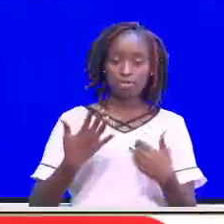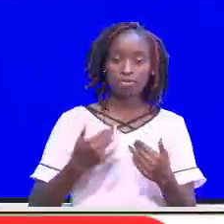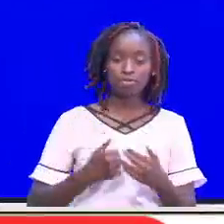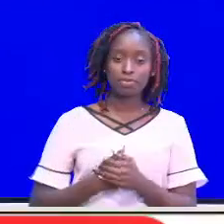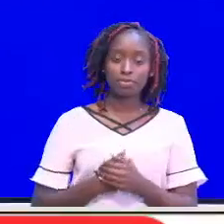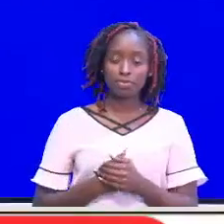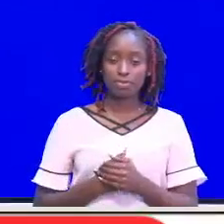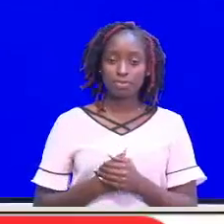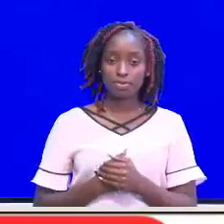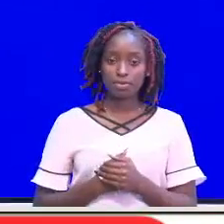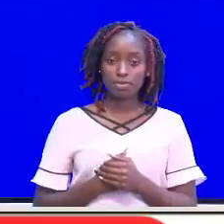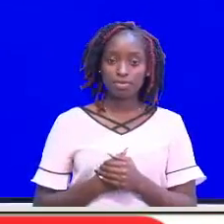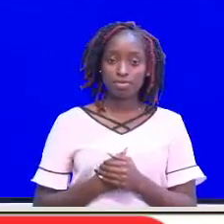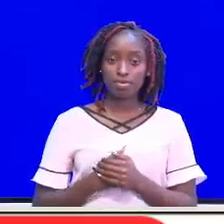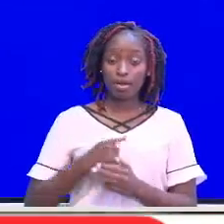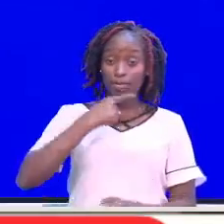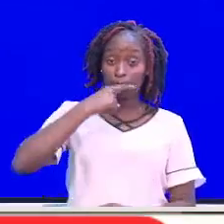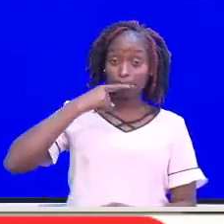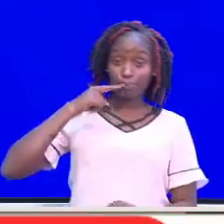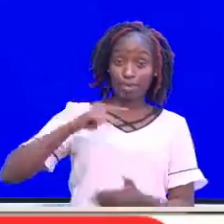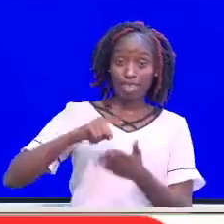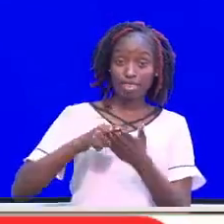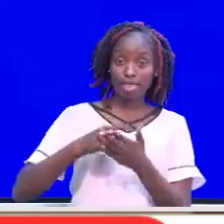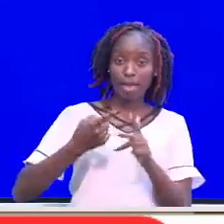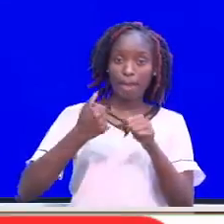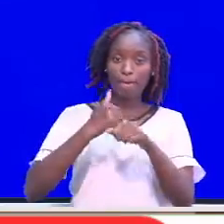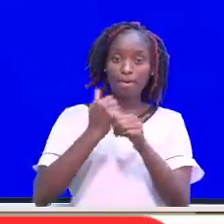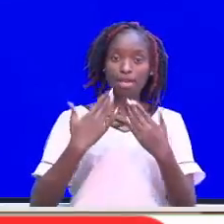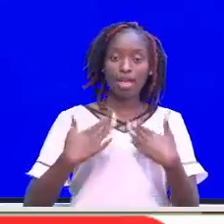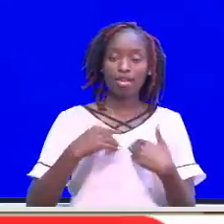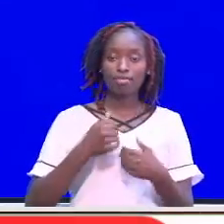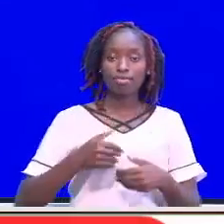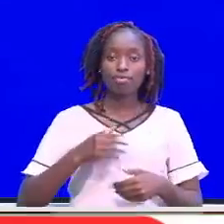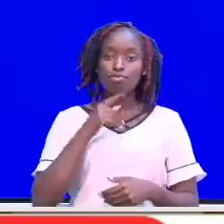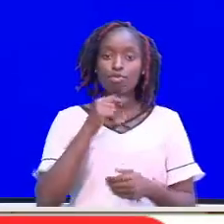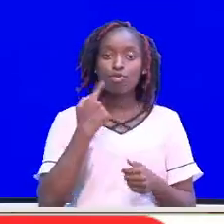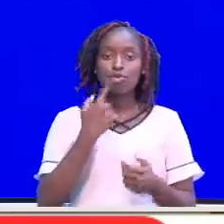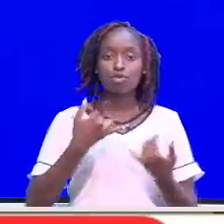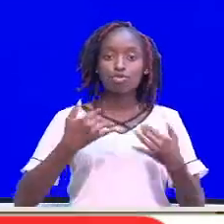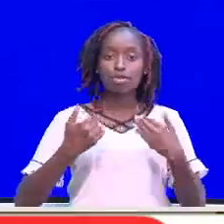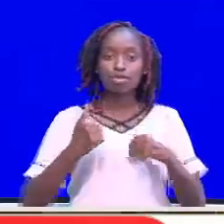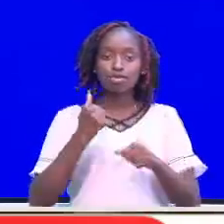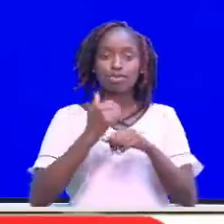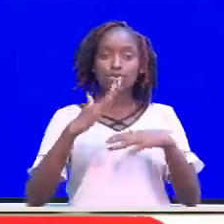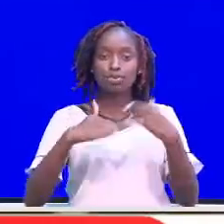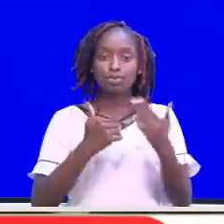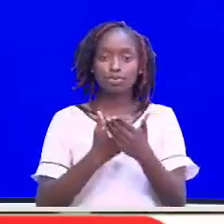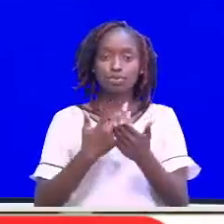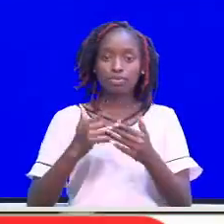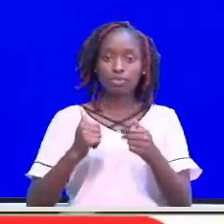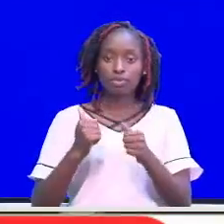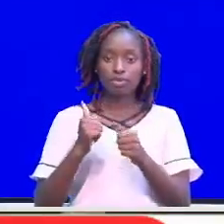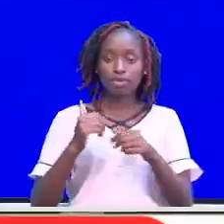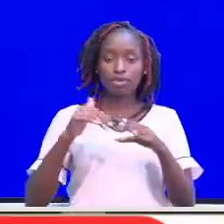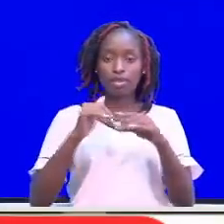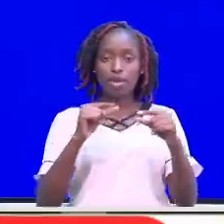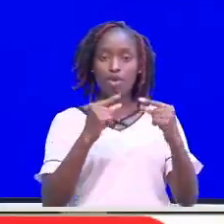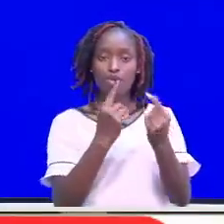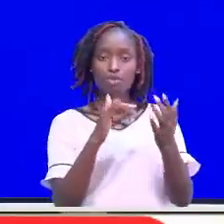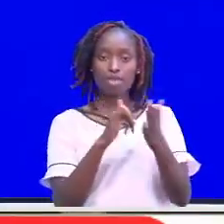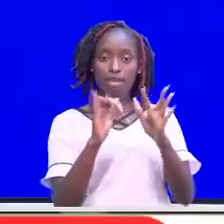Pombe ya oki pia ilitengenezwa kwa ajili ya wazee kunywa kipindi ambacho wanatatua mizozo mbalimbali ya kijamii. Kirani mwe siku